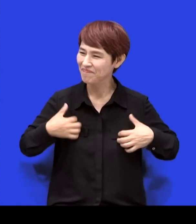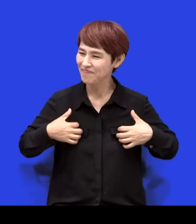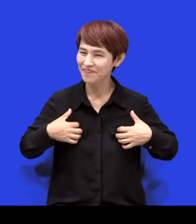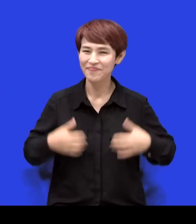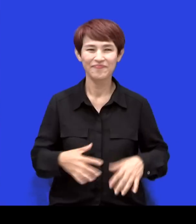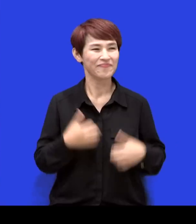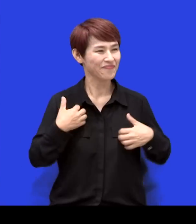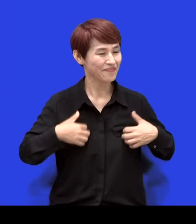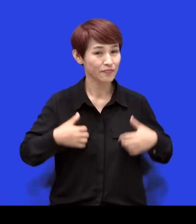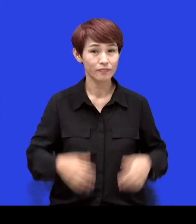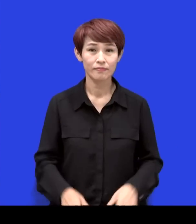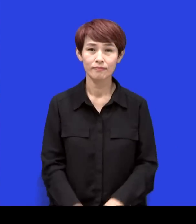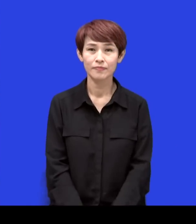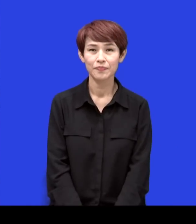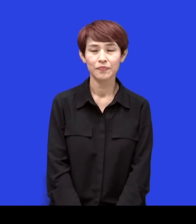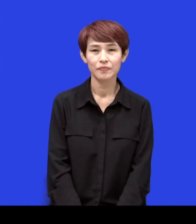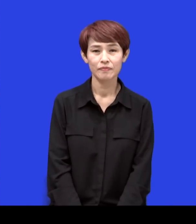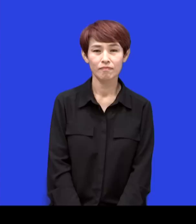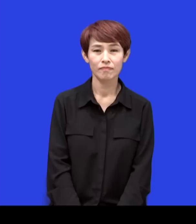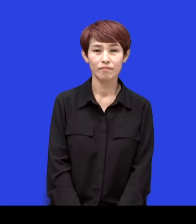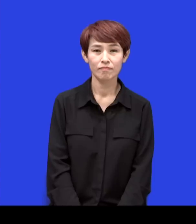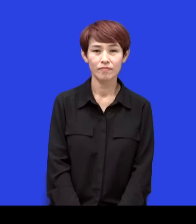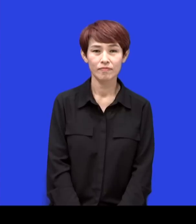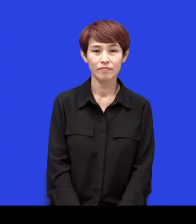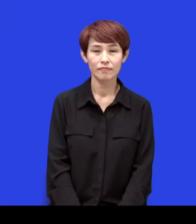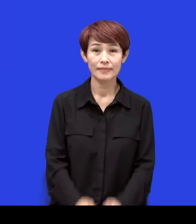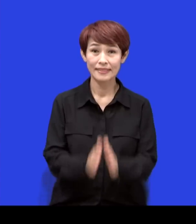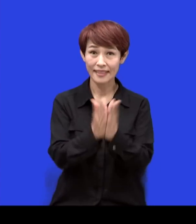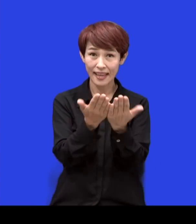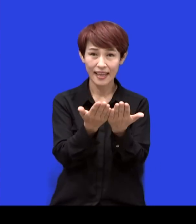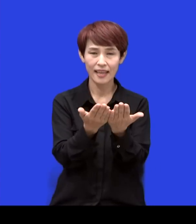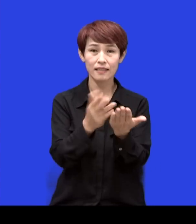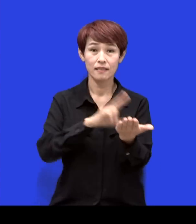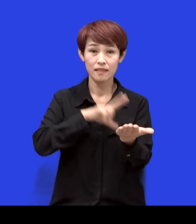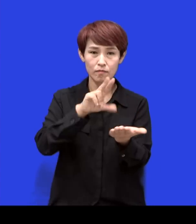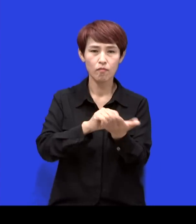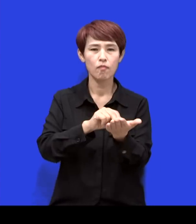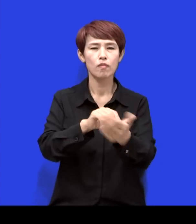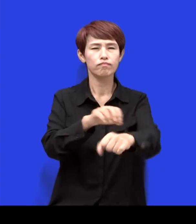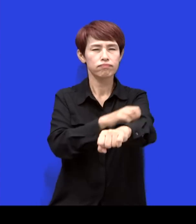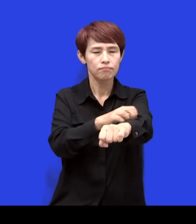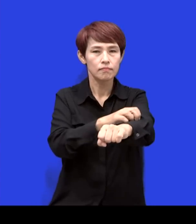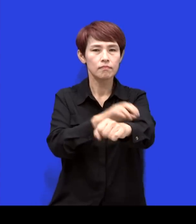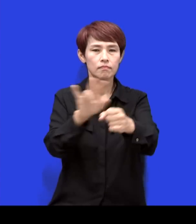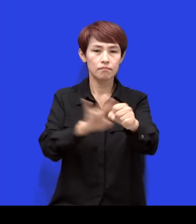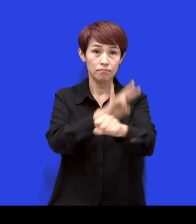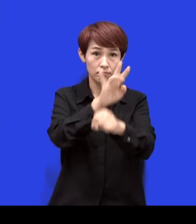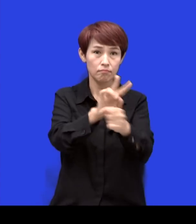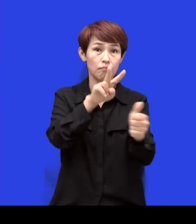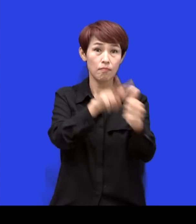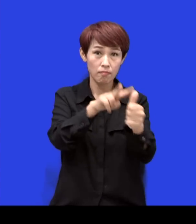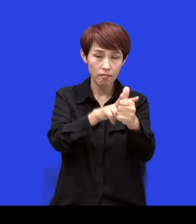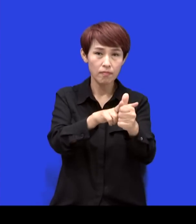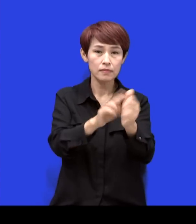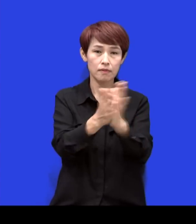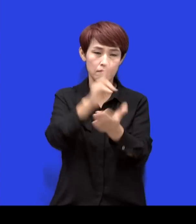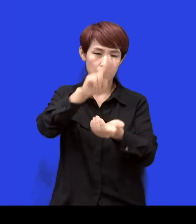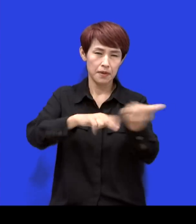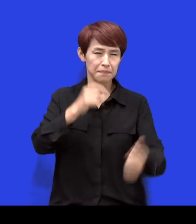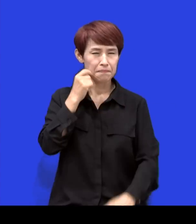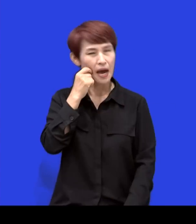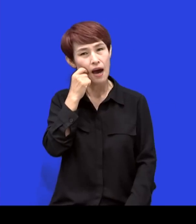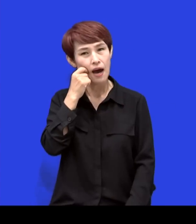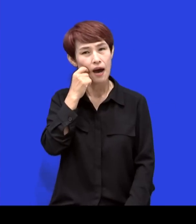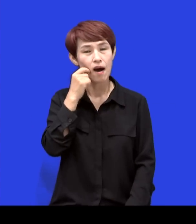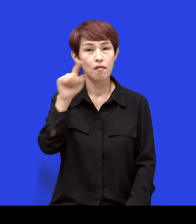네, 반갑습니다. 얘기 들어보니까 지금 우리 작가님이 집필하신 불편한 편의점 1편과 2편이 100만 부를